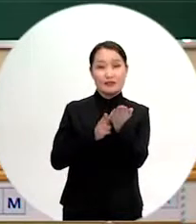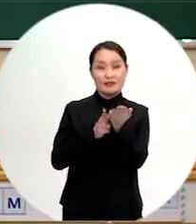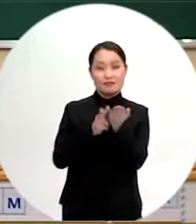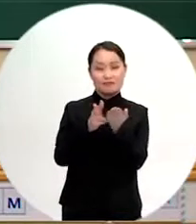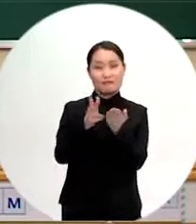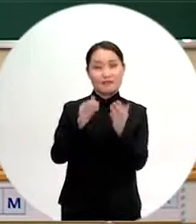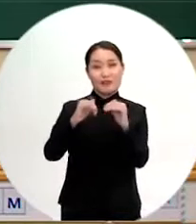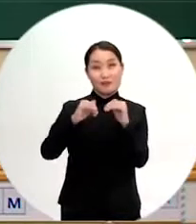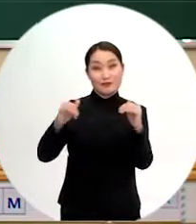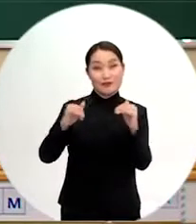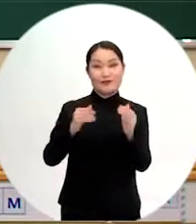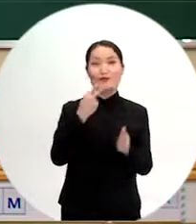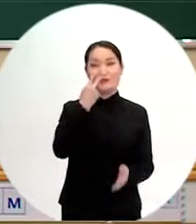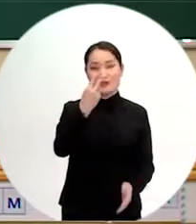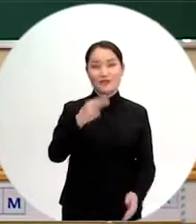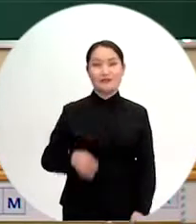салгаж үзье.